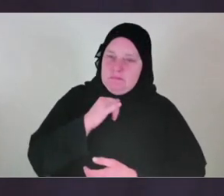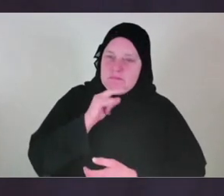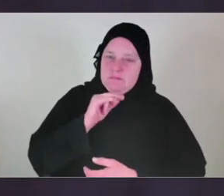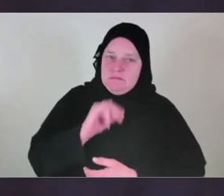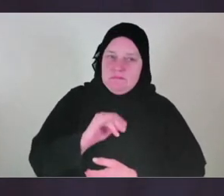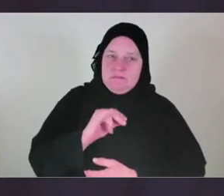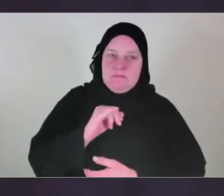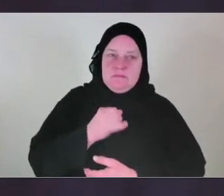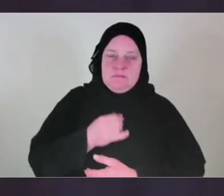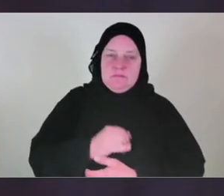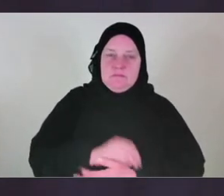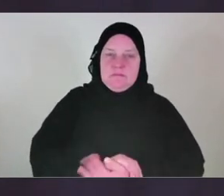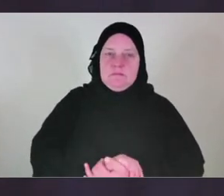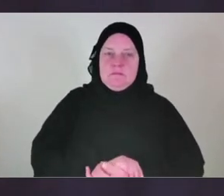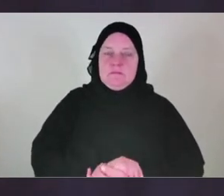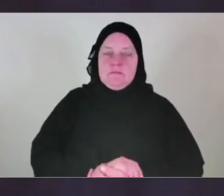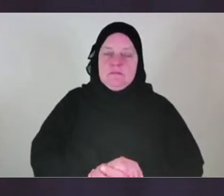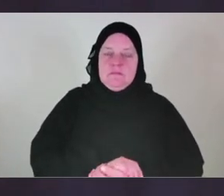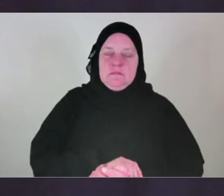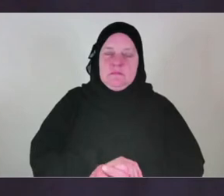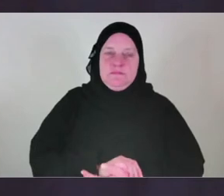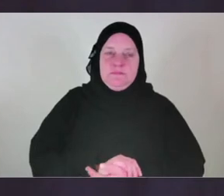مُطَهَرَةً. Emphasis here